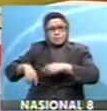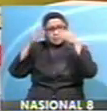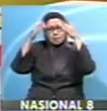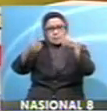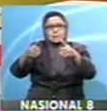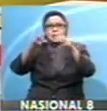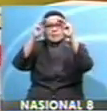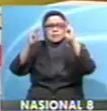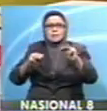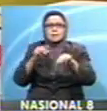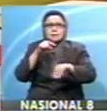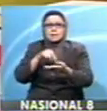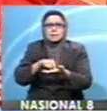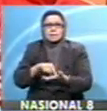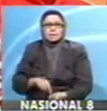musim